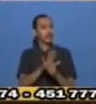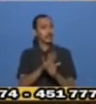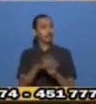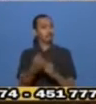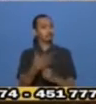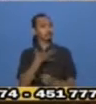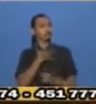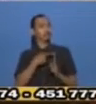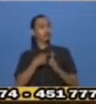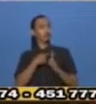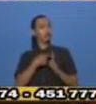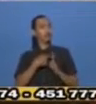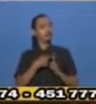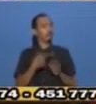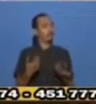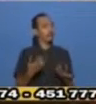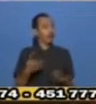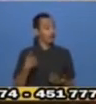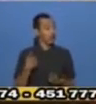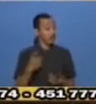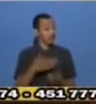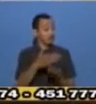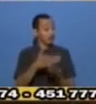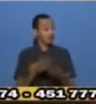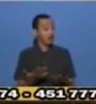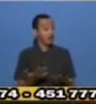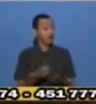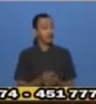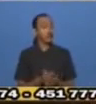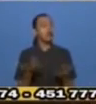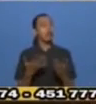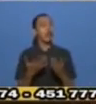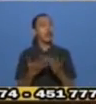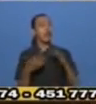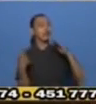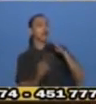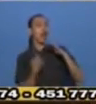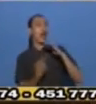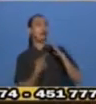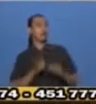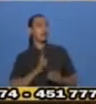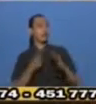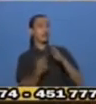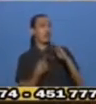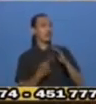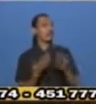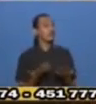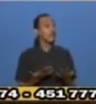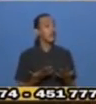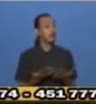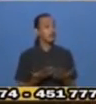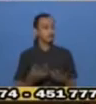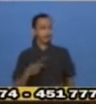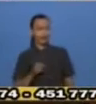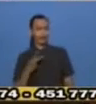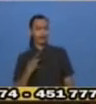berapa? Ada datanya nggak, Bu? Terus Ada. seperti apa mereka melakukan isolasi mandiri dan segala macam? Karena kan pasti berbeda dengan kita ya. Seperti apa, Bu?